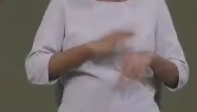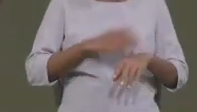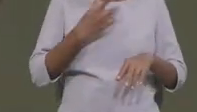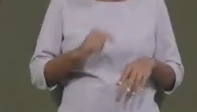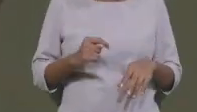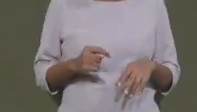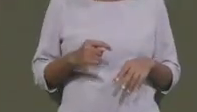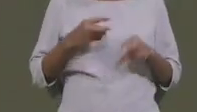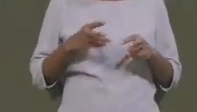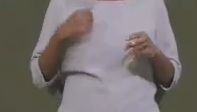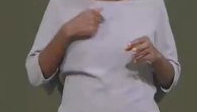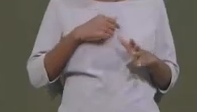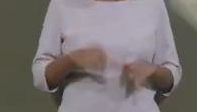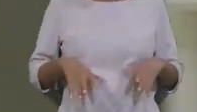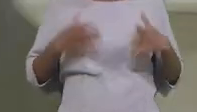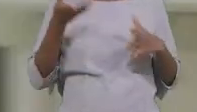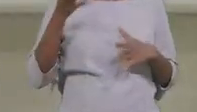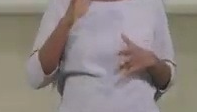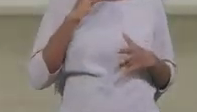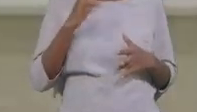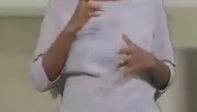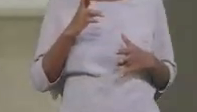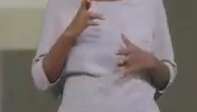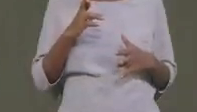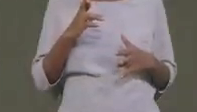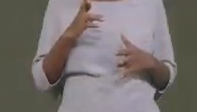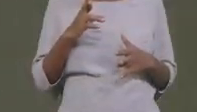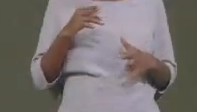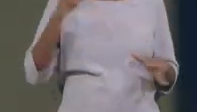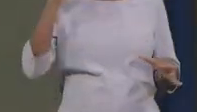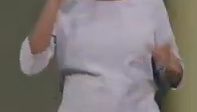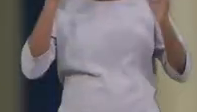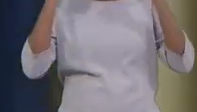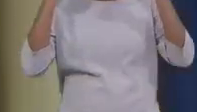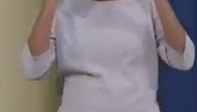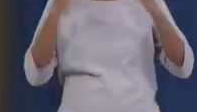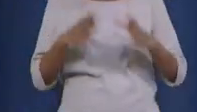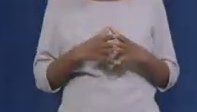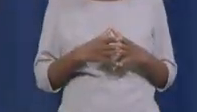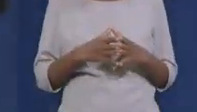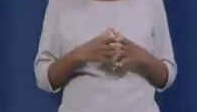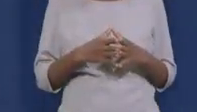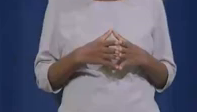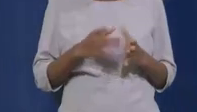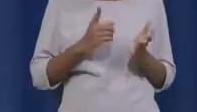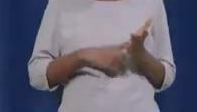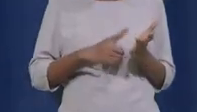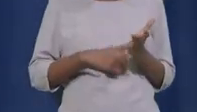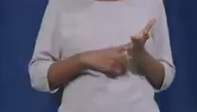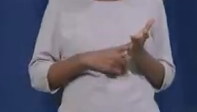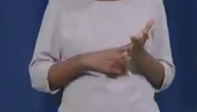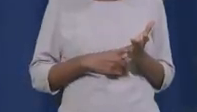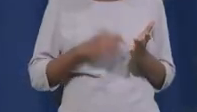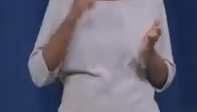Ça dépend de l'étape où nous sommes. Il y a tel monsieur terrible.